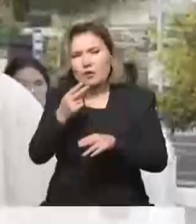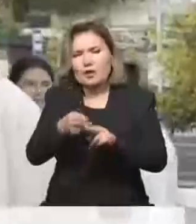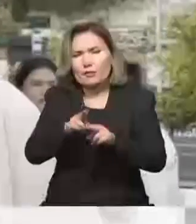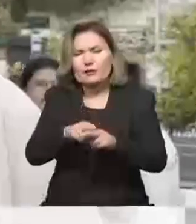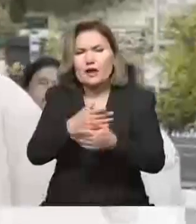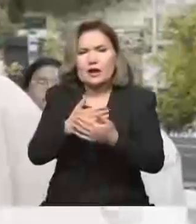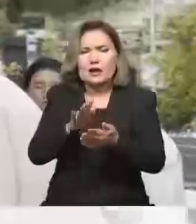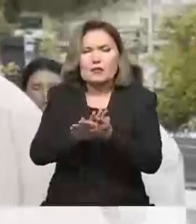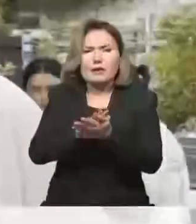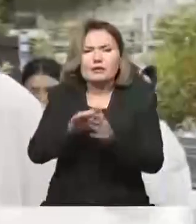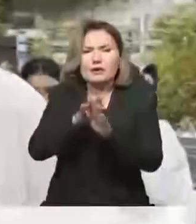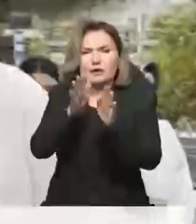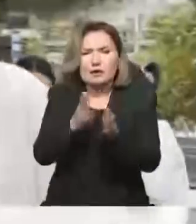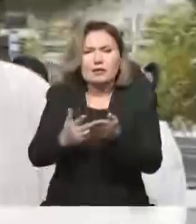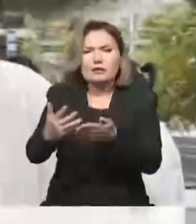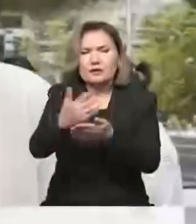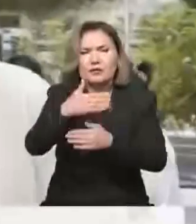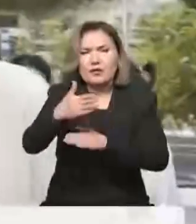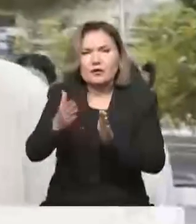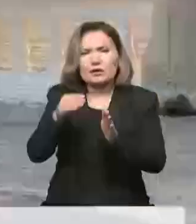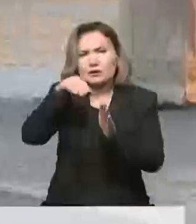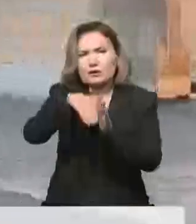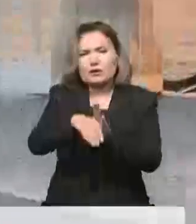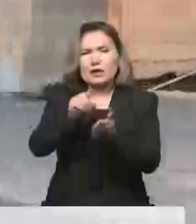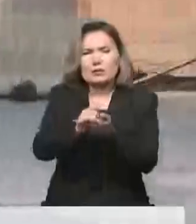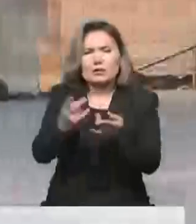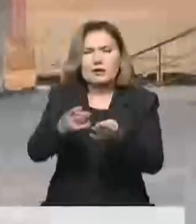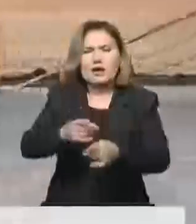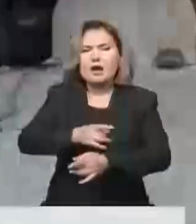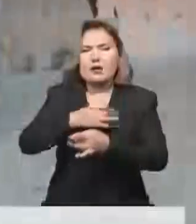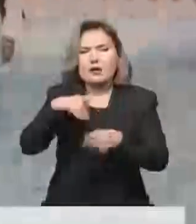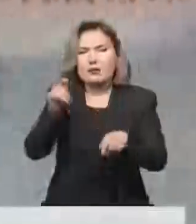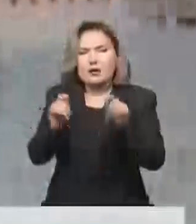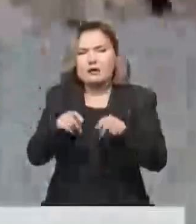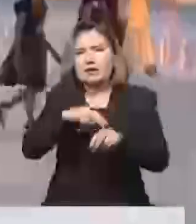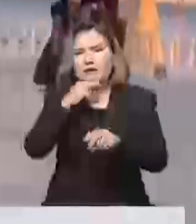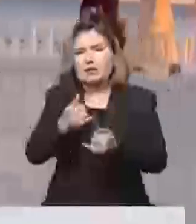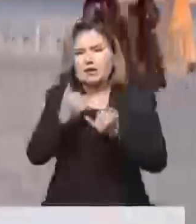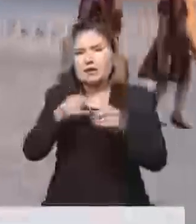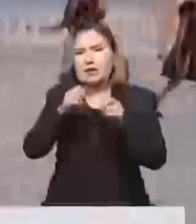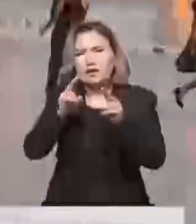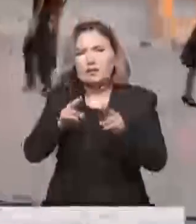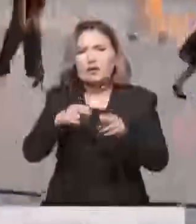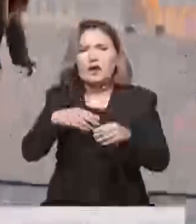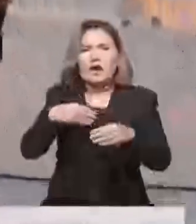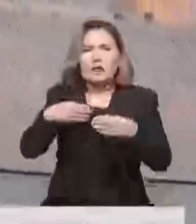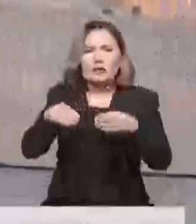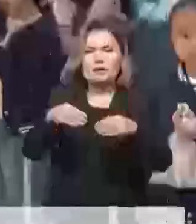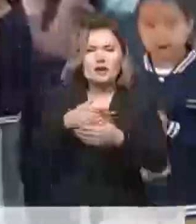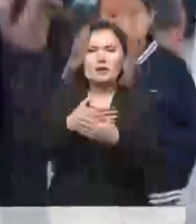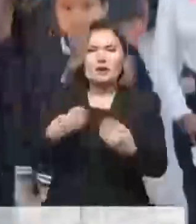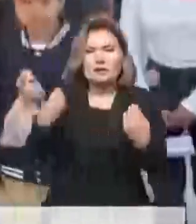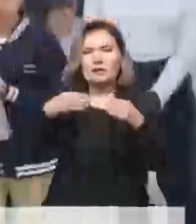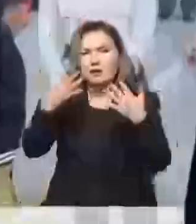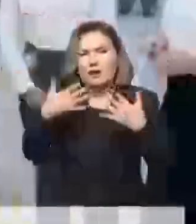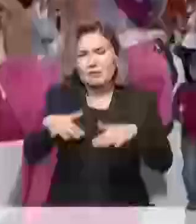көзіне түскен қоқыстарды теріп, сол қораптарға салып кетеді. Фестиваль кезінде келушілер назарына ұсынылған полиэтиленнен тігілген сән үлгілер